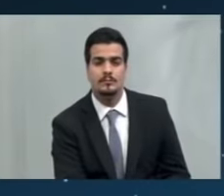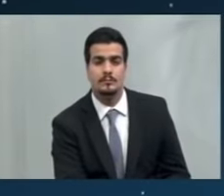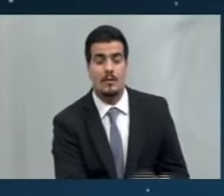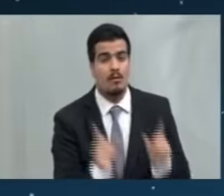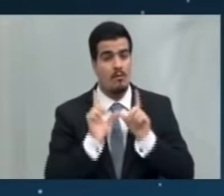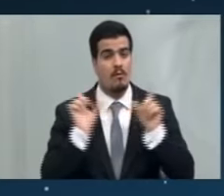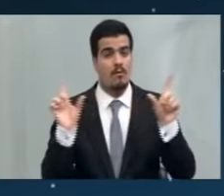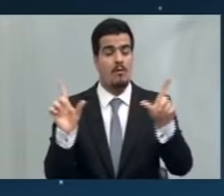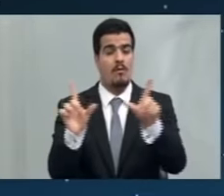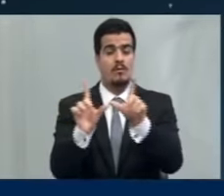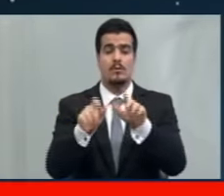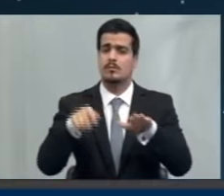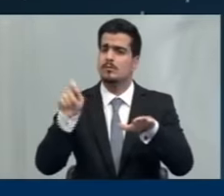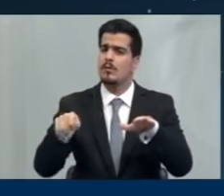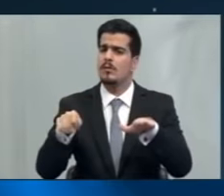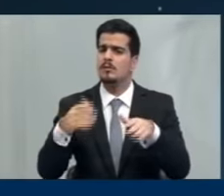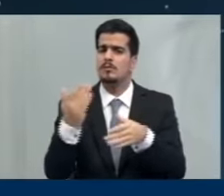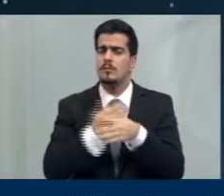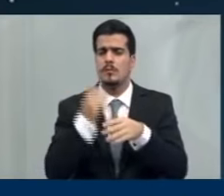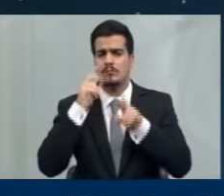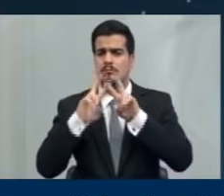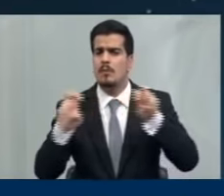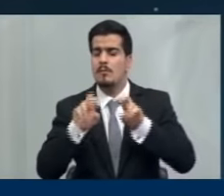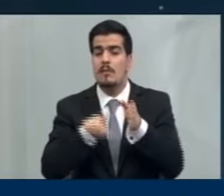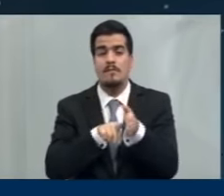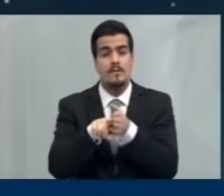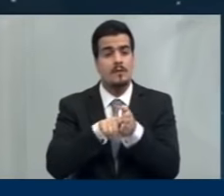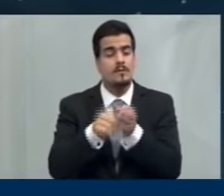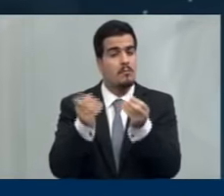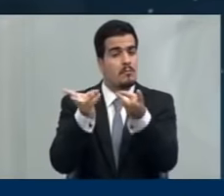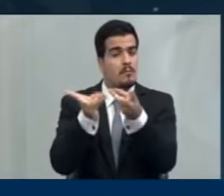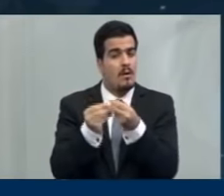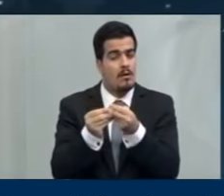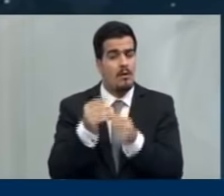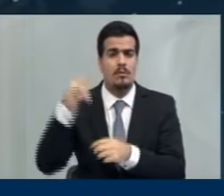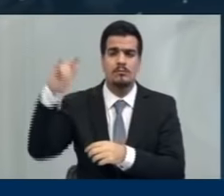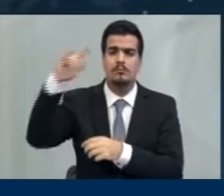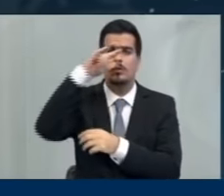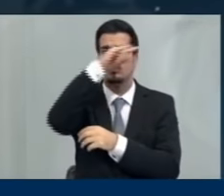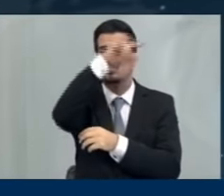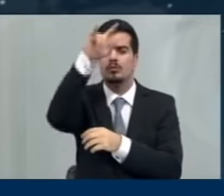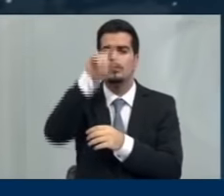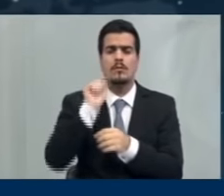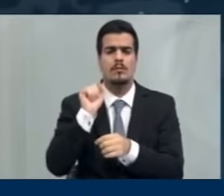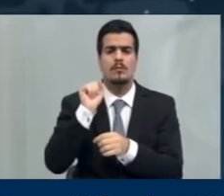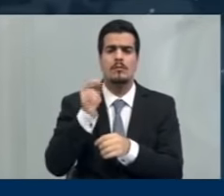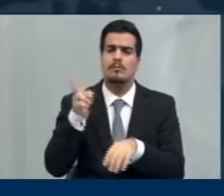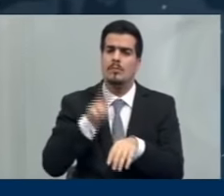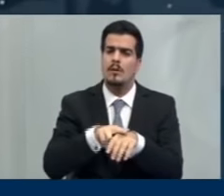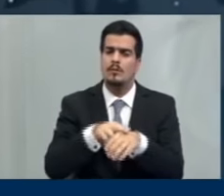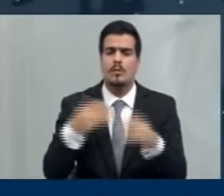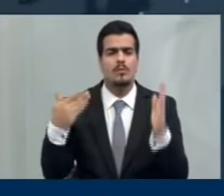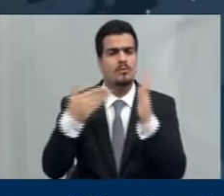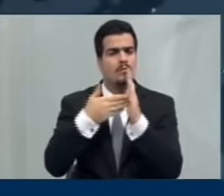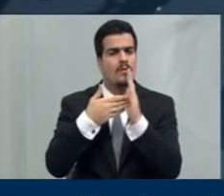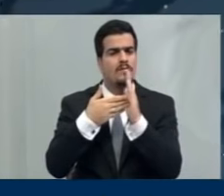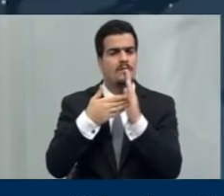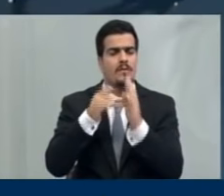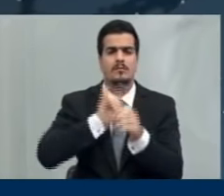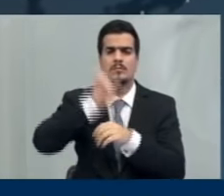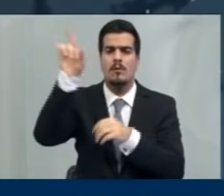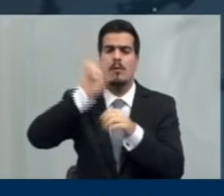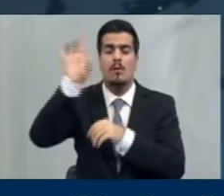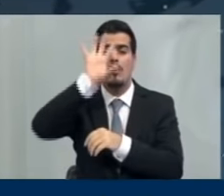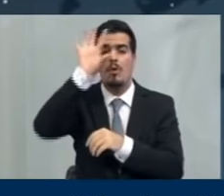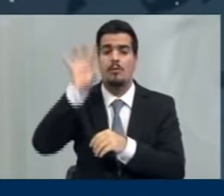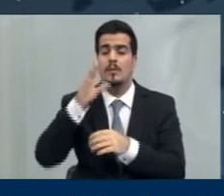لجنة التحقيق النيابية تشخص استشراء الفساد الإداري والمالي في الخطوط الجوية وتؤكد أن توقف الطيران إلى أوروبا